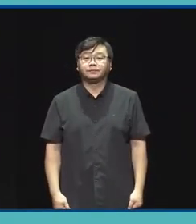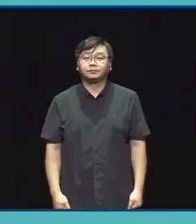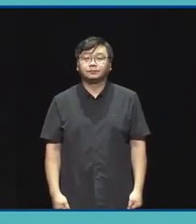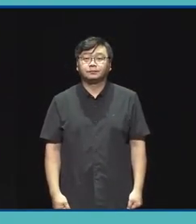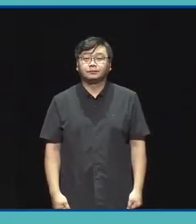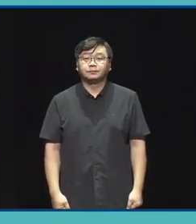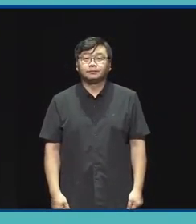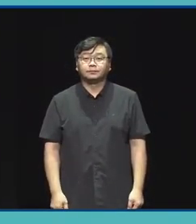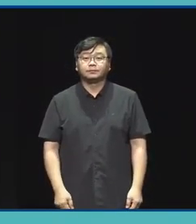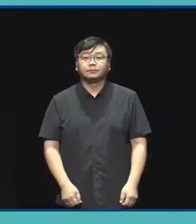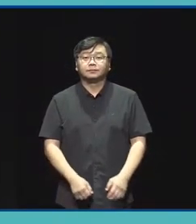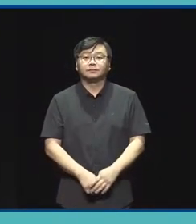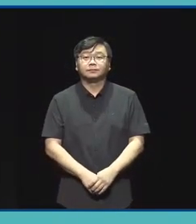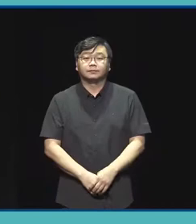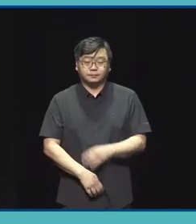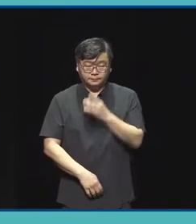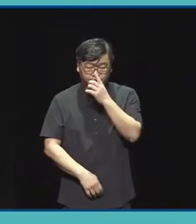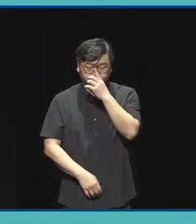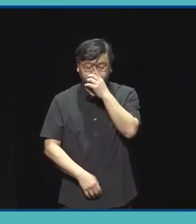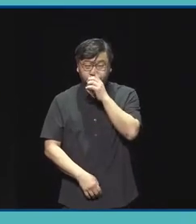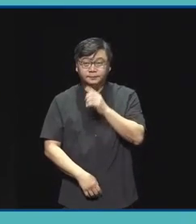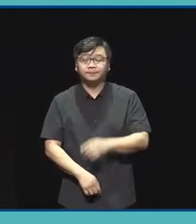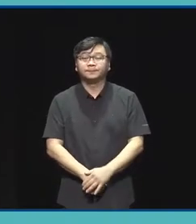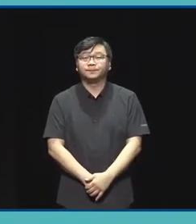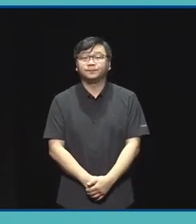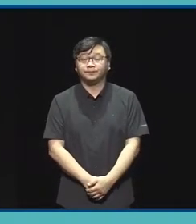주시면 되겠습니다.